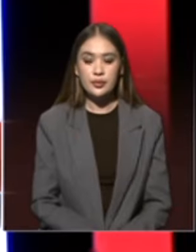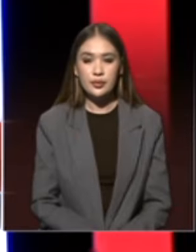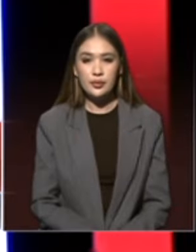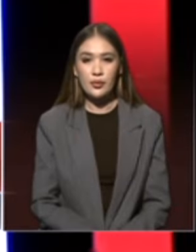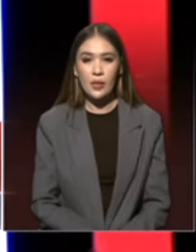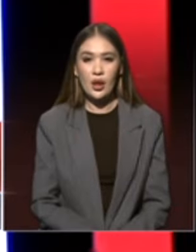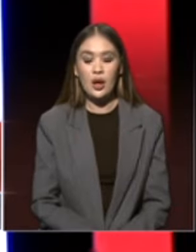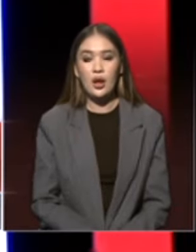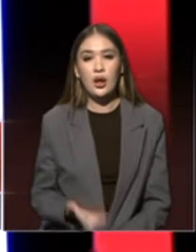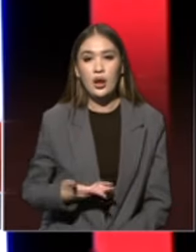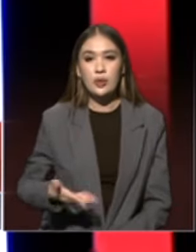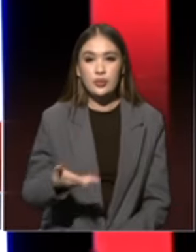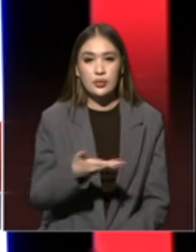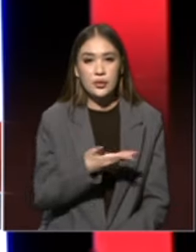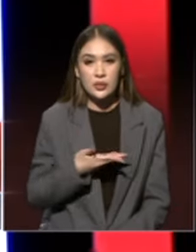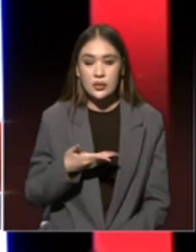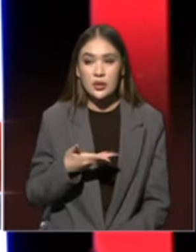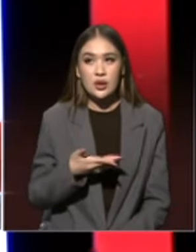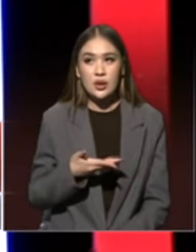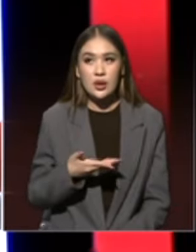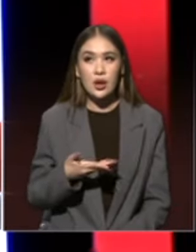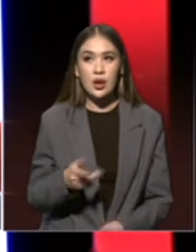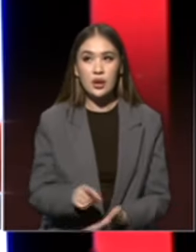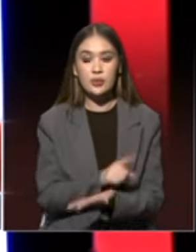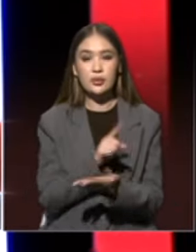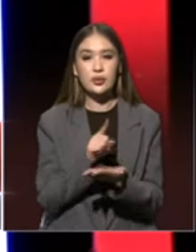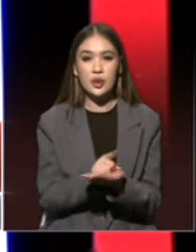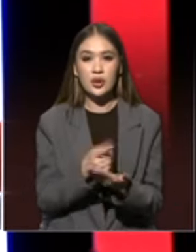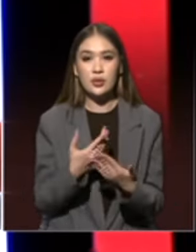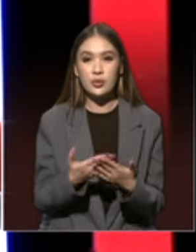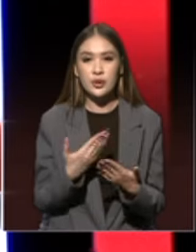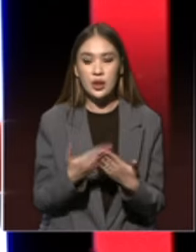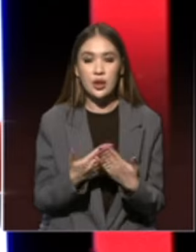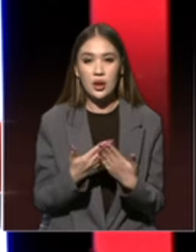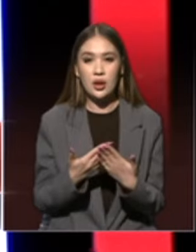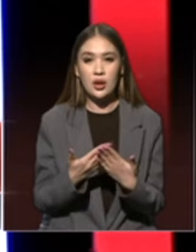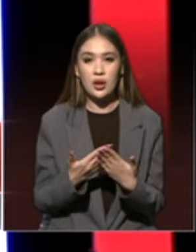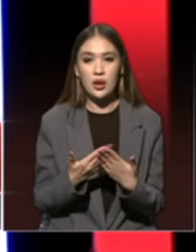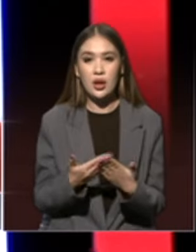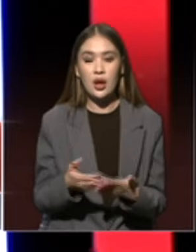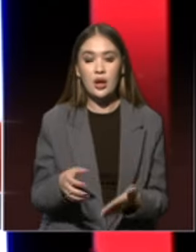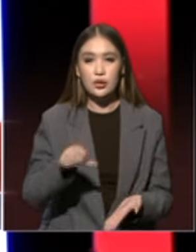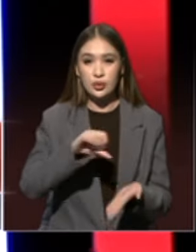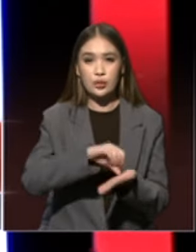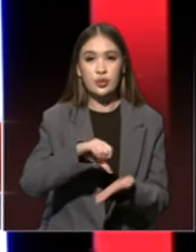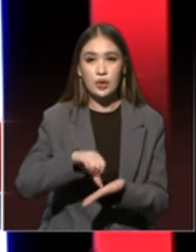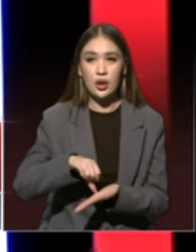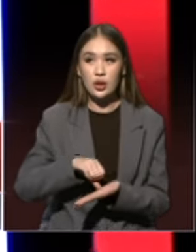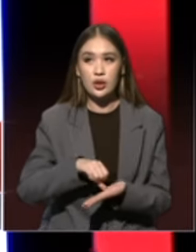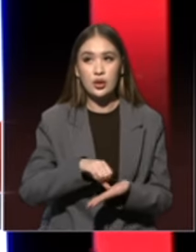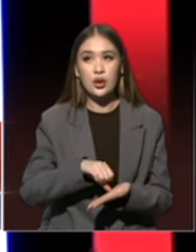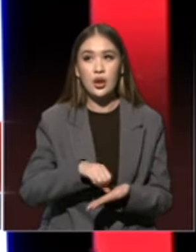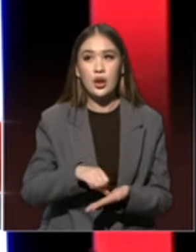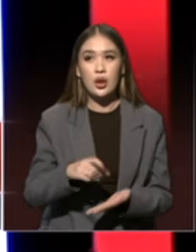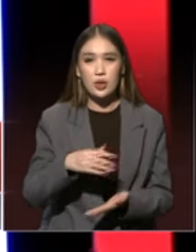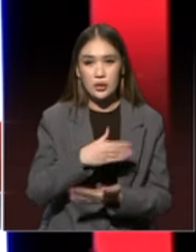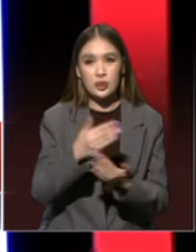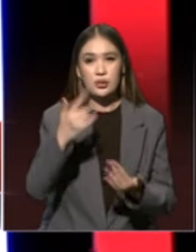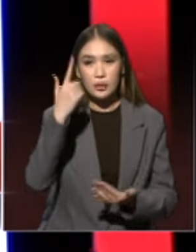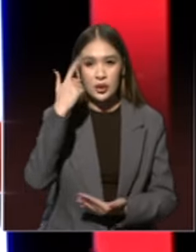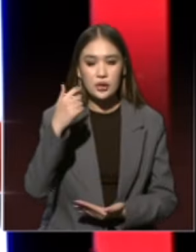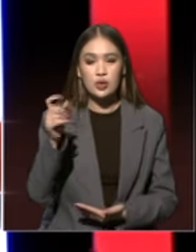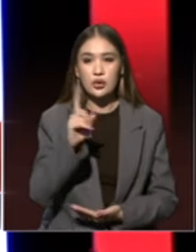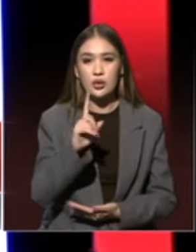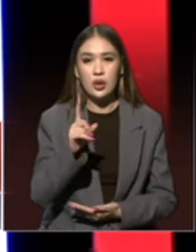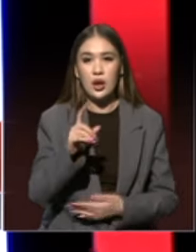Біз қымбат спикерлер, әлбетте, мысалға осы студияда тұрып, Олжас мырза, өзіңіз білесіз, былай сынай берген оңай,